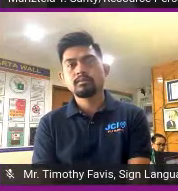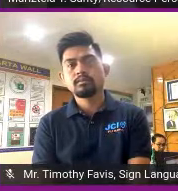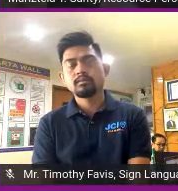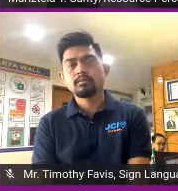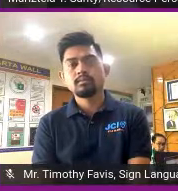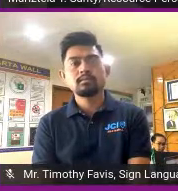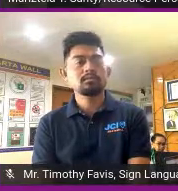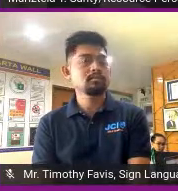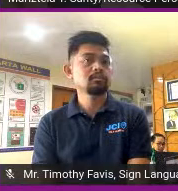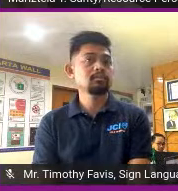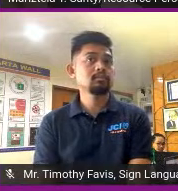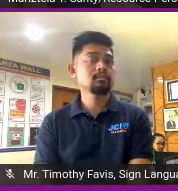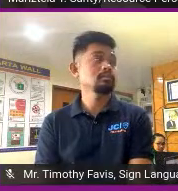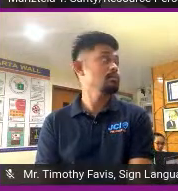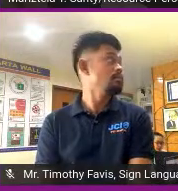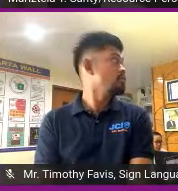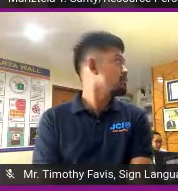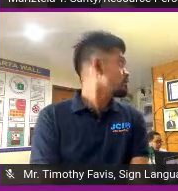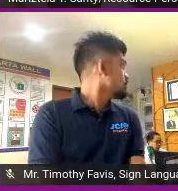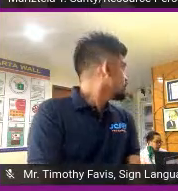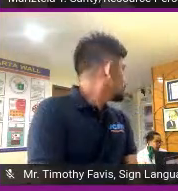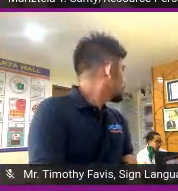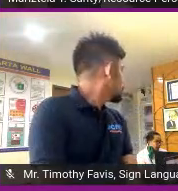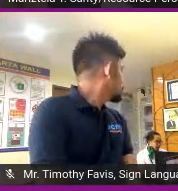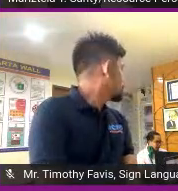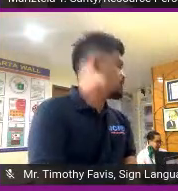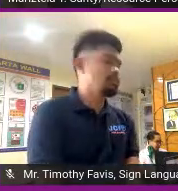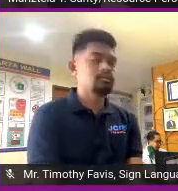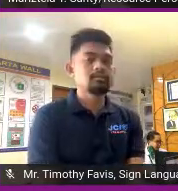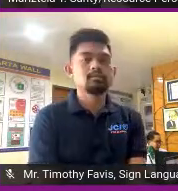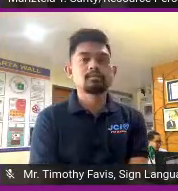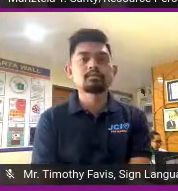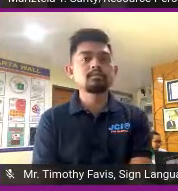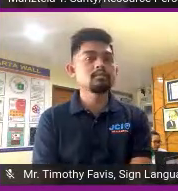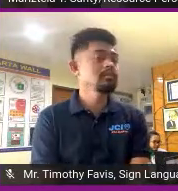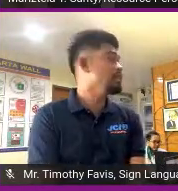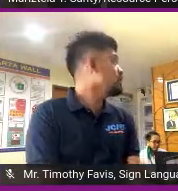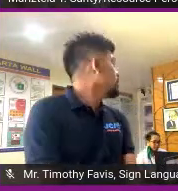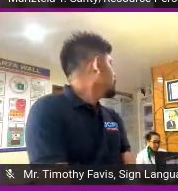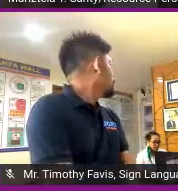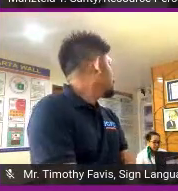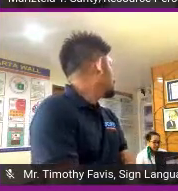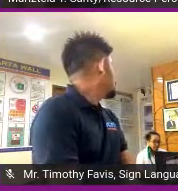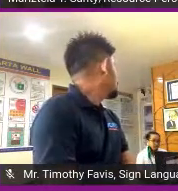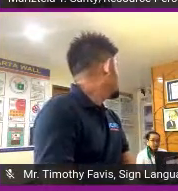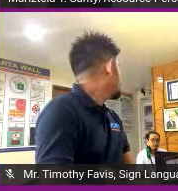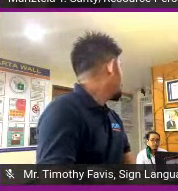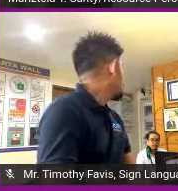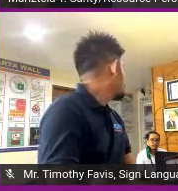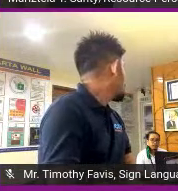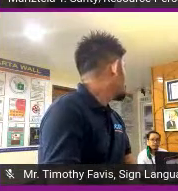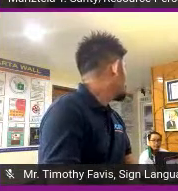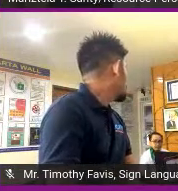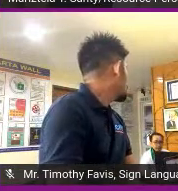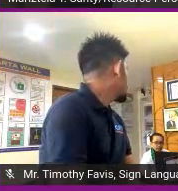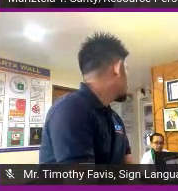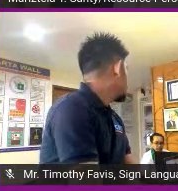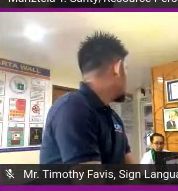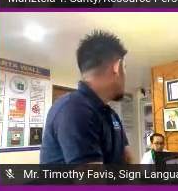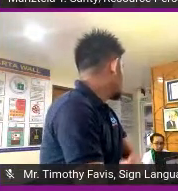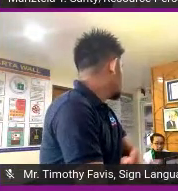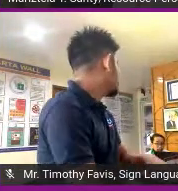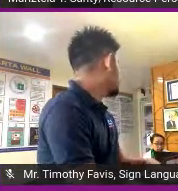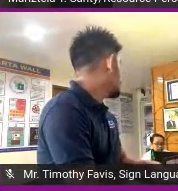Face to face. Mag-i-discuss din. Sunod po. Tapos, ano, paano na? Kasi pa off po mo lang ng kakakun